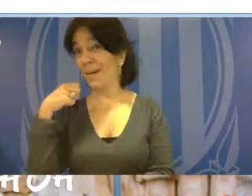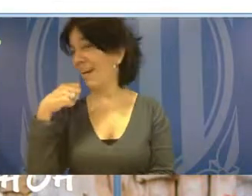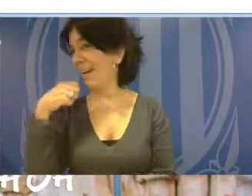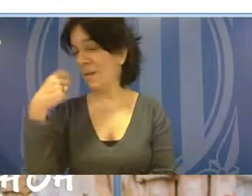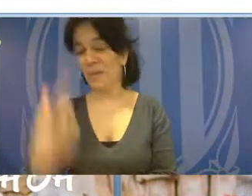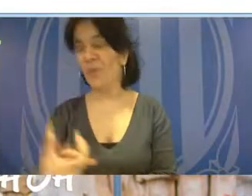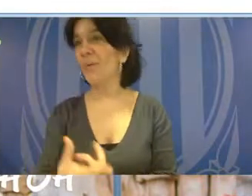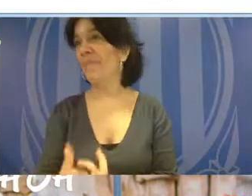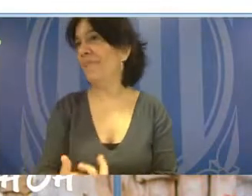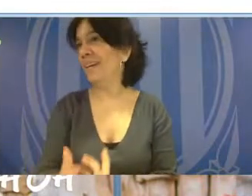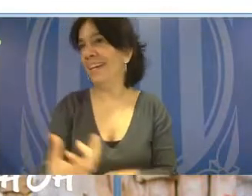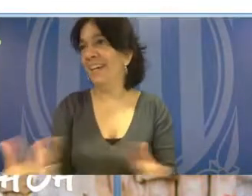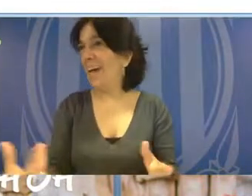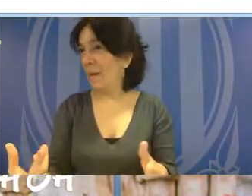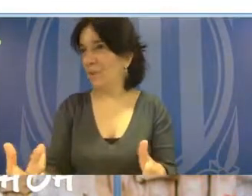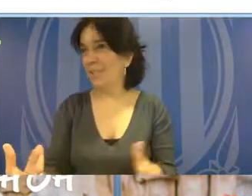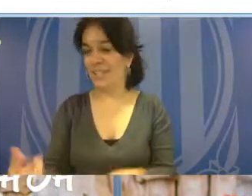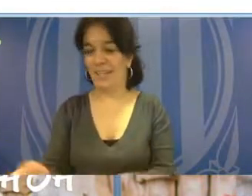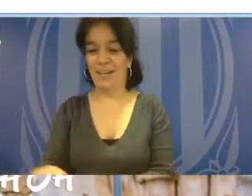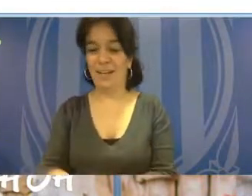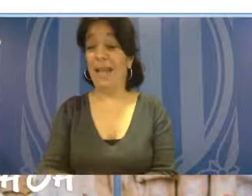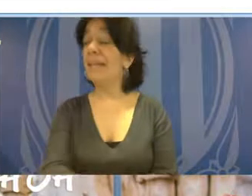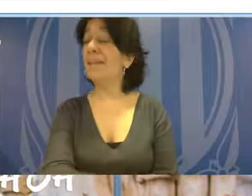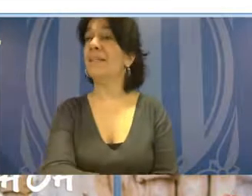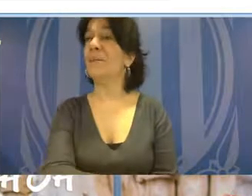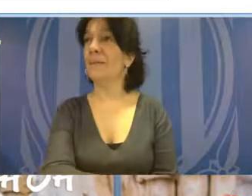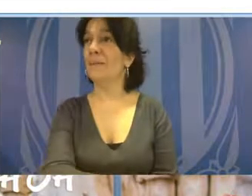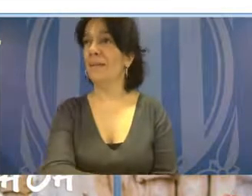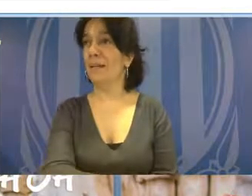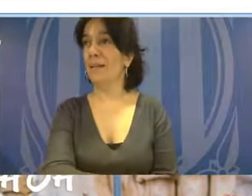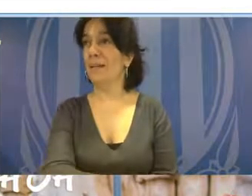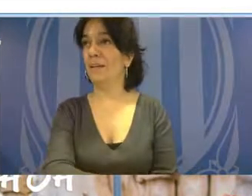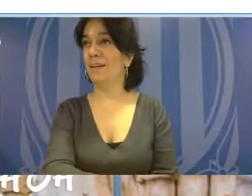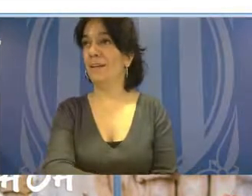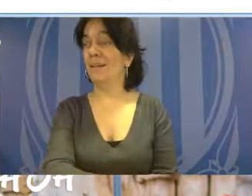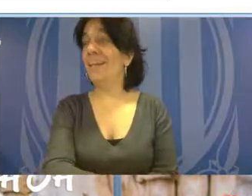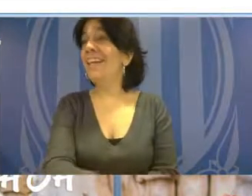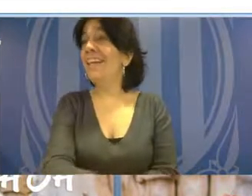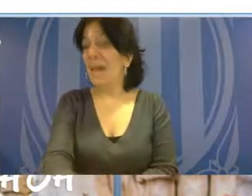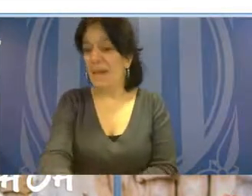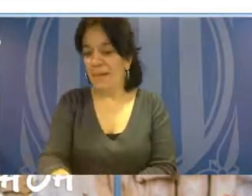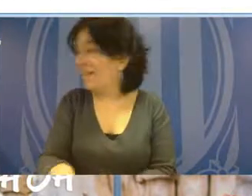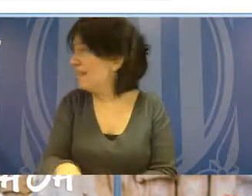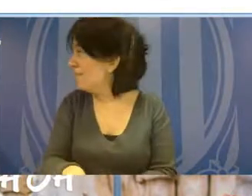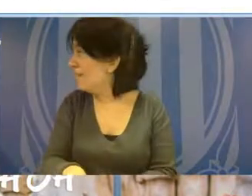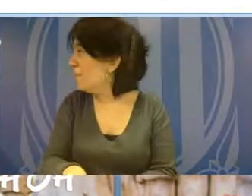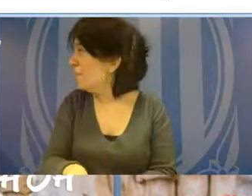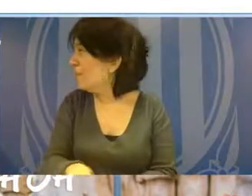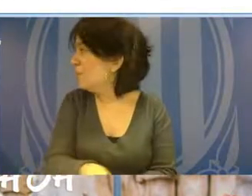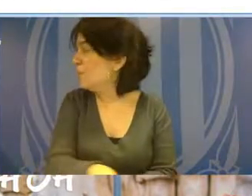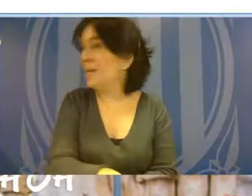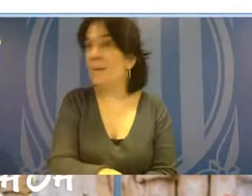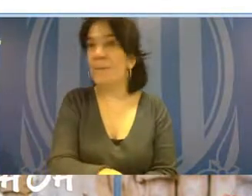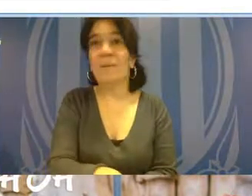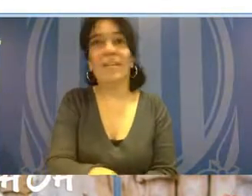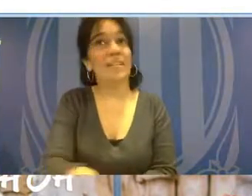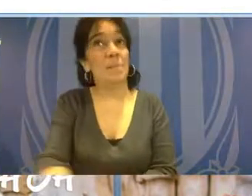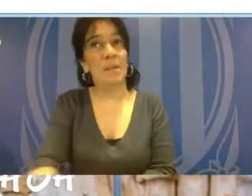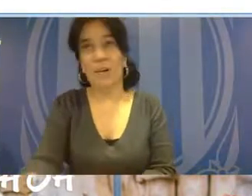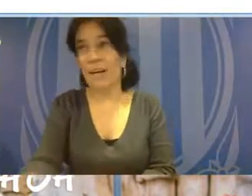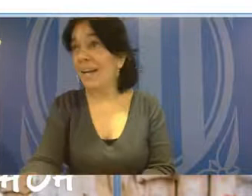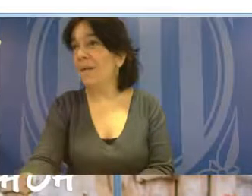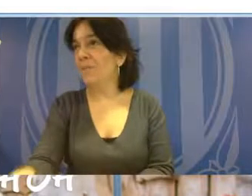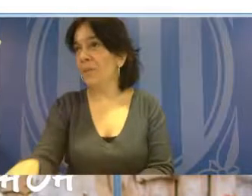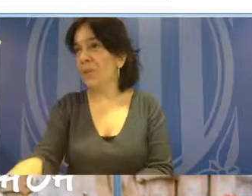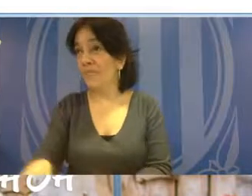trucar, que realment no ho vam fer a posta, el dia del seu aniversari. I clar, a part de que li feia molta il·lusió aquell premi, va dir, és el